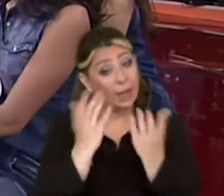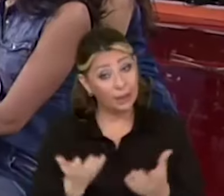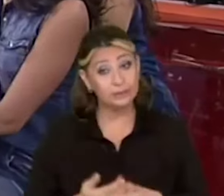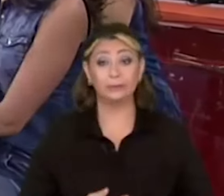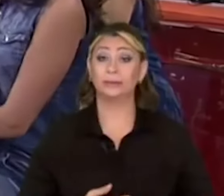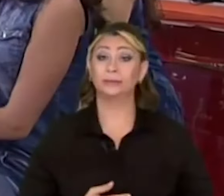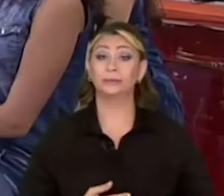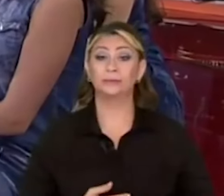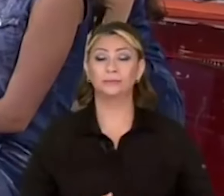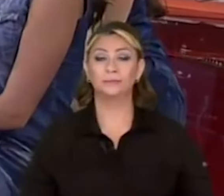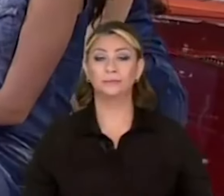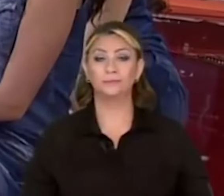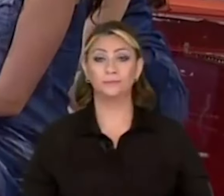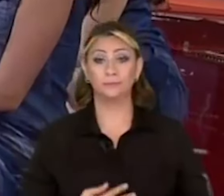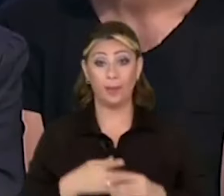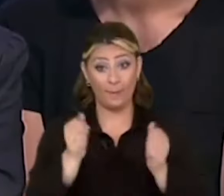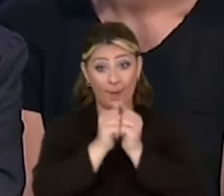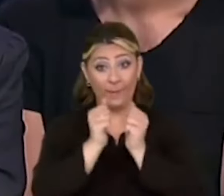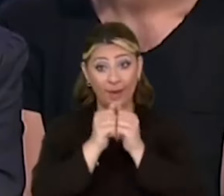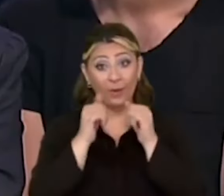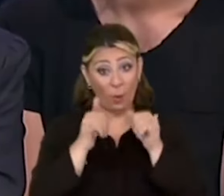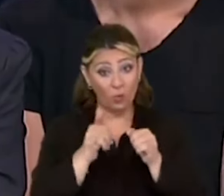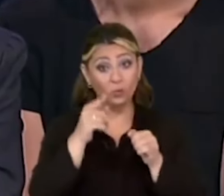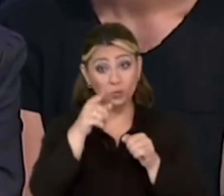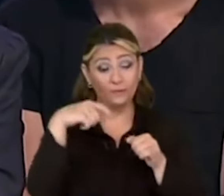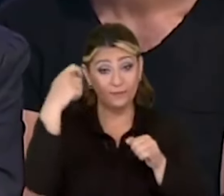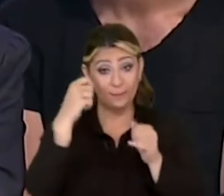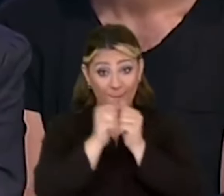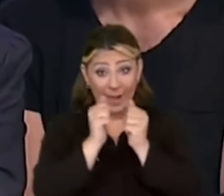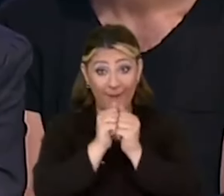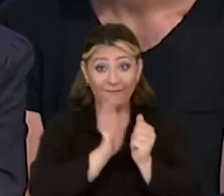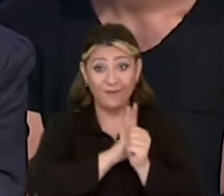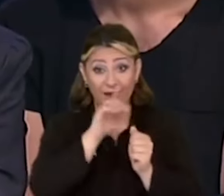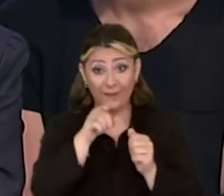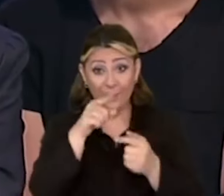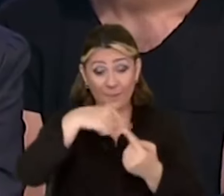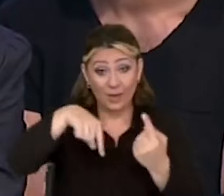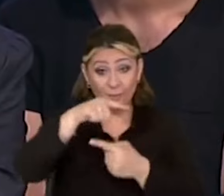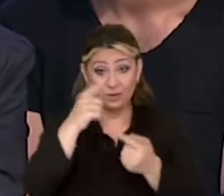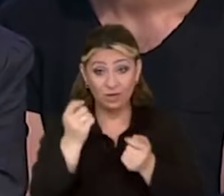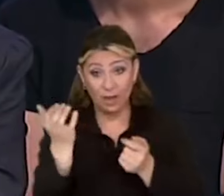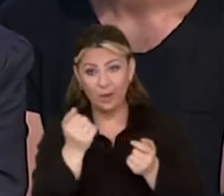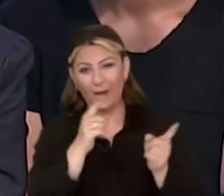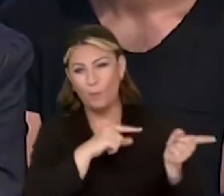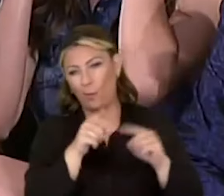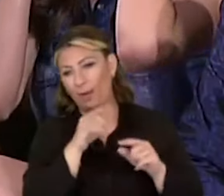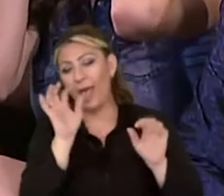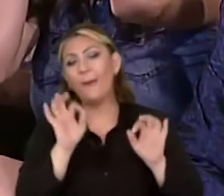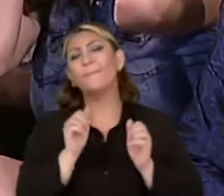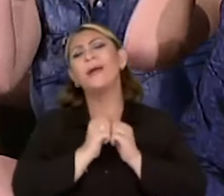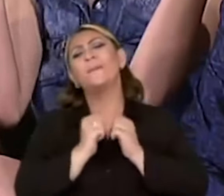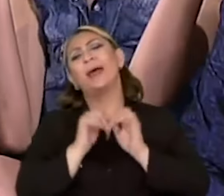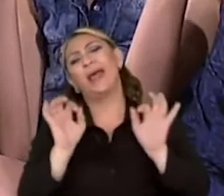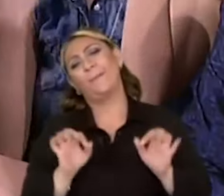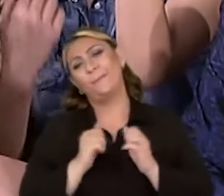ederiz. Beraber de oynuyorsunuz. Beraber de orada da bir beraberlik var. Birbirinizi mi işe aldırıyorsunuz? Her zaman beraber Okan.